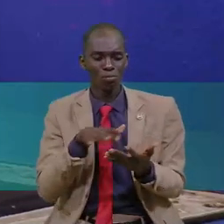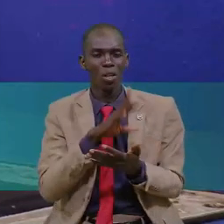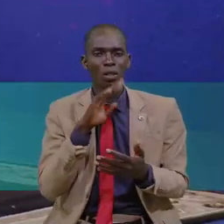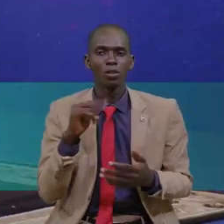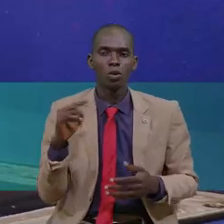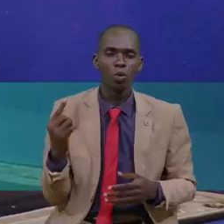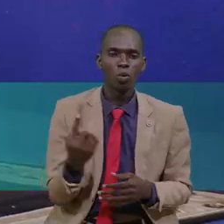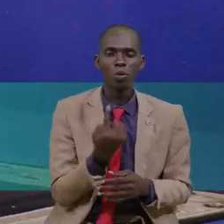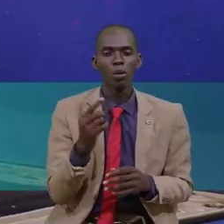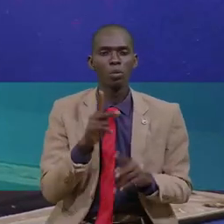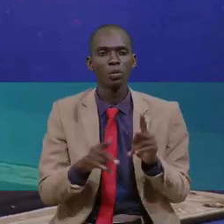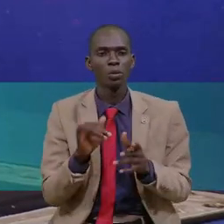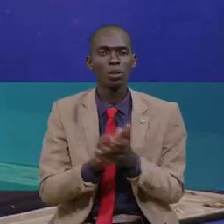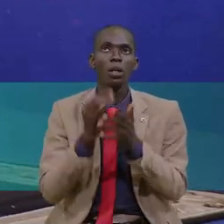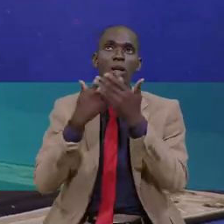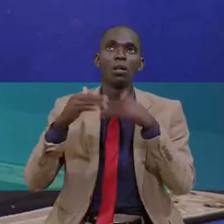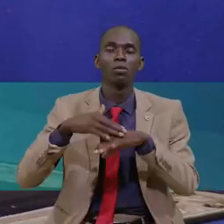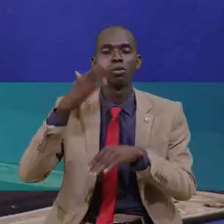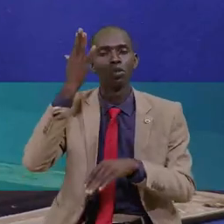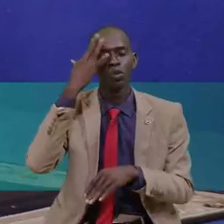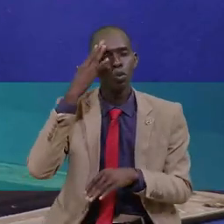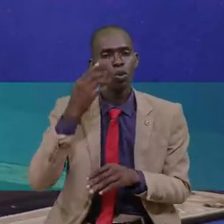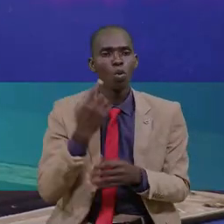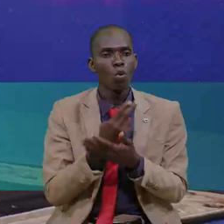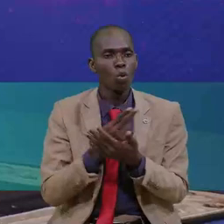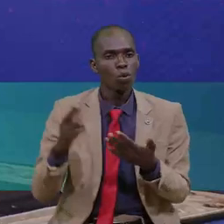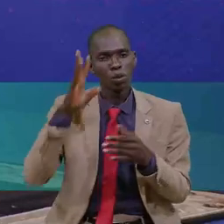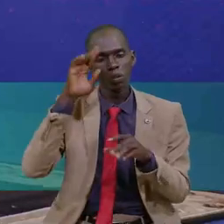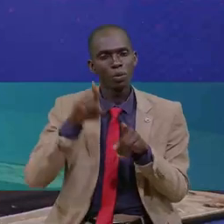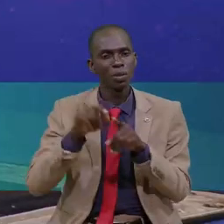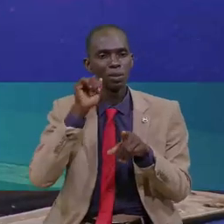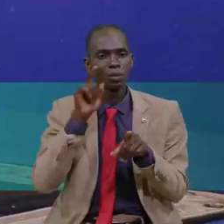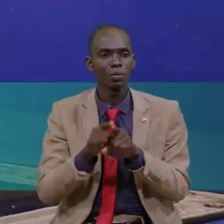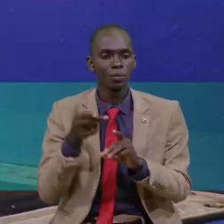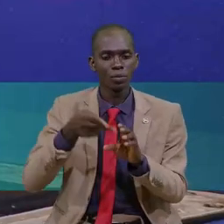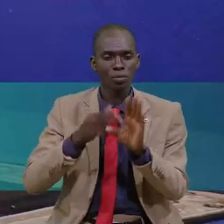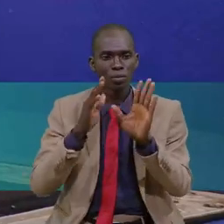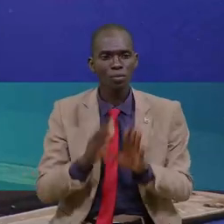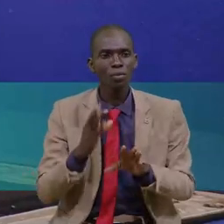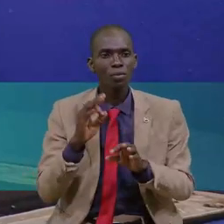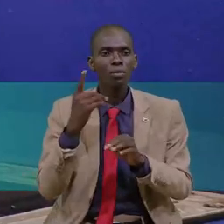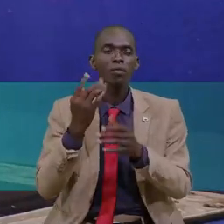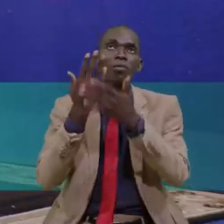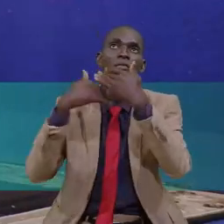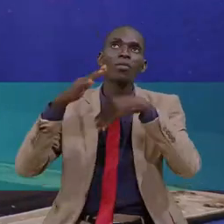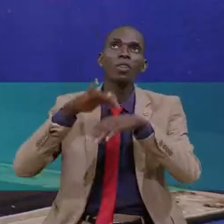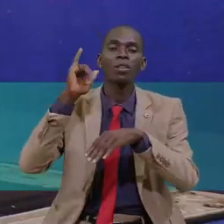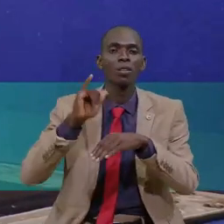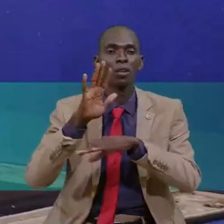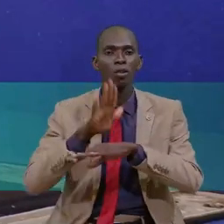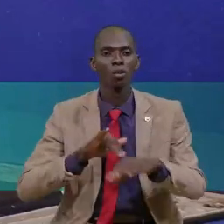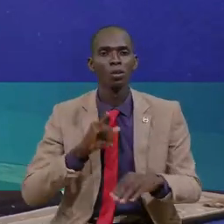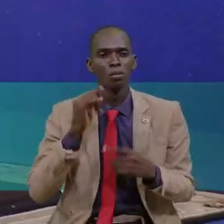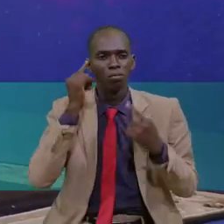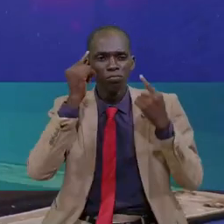ciel connaît. Frère saint, qui avait part à la vocation céleste, considérez l'apôtre et le